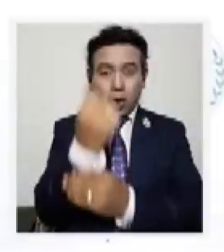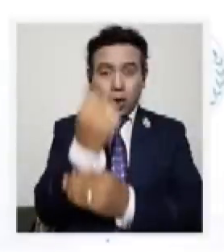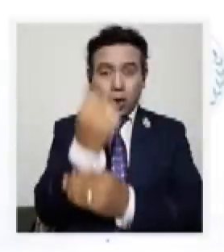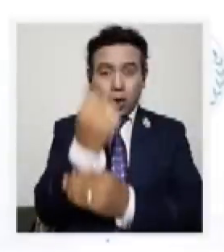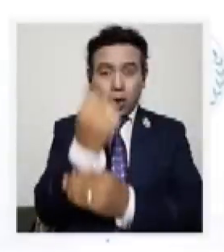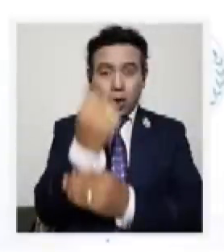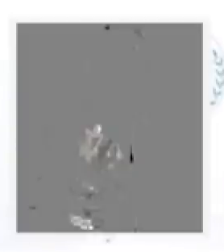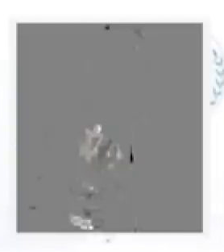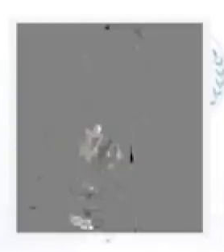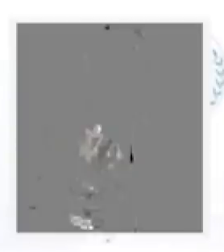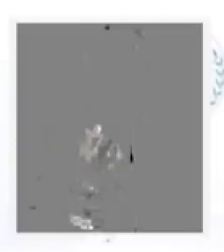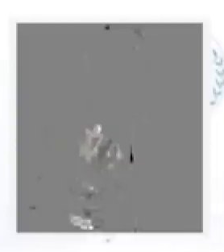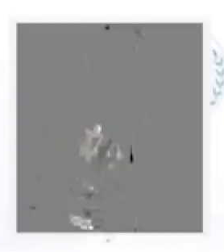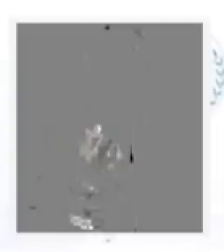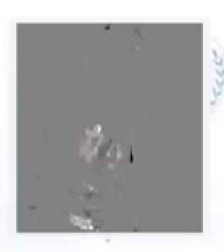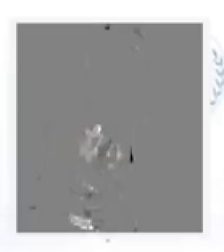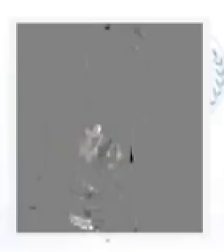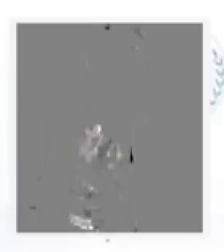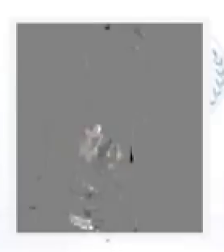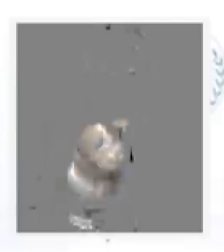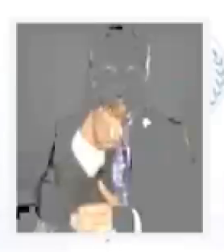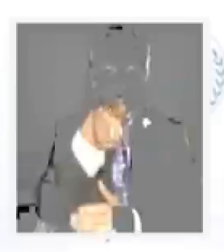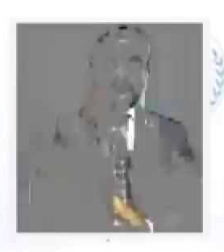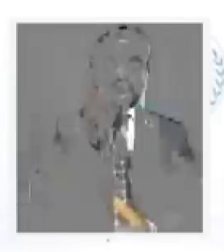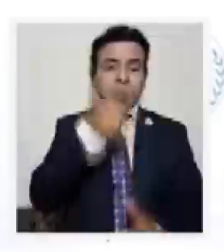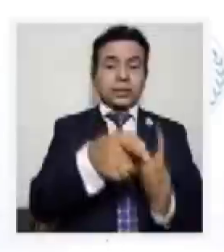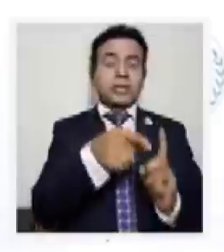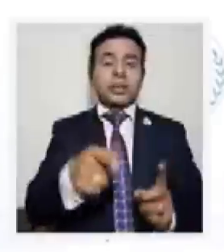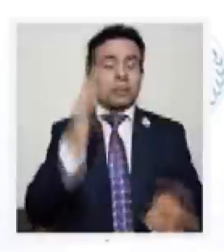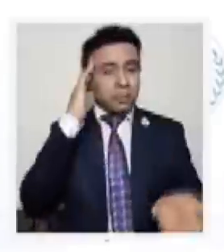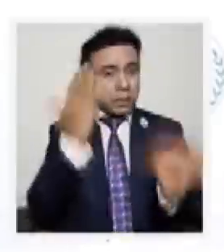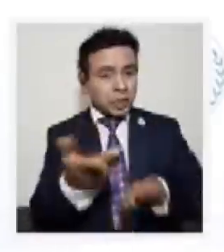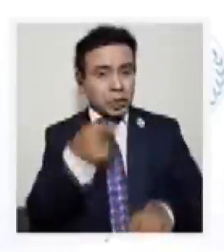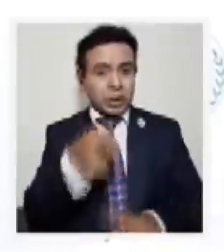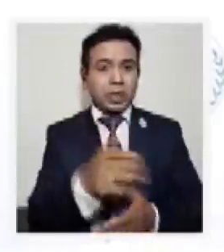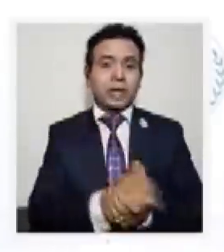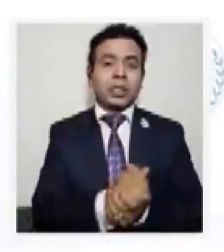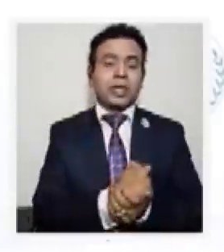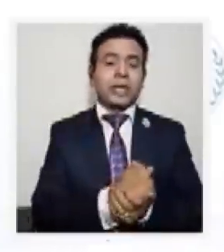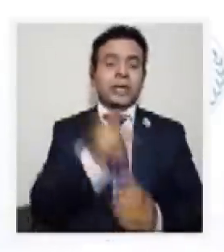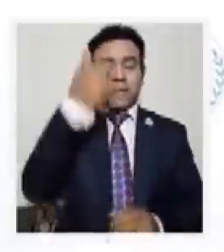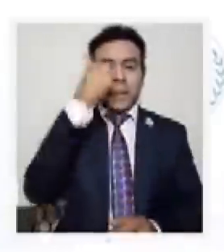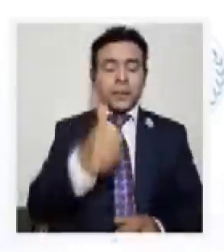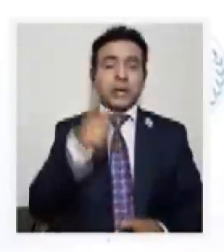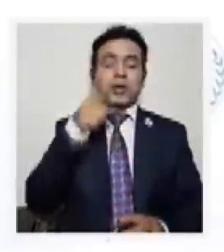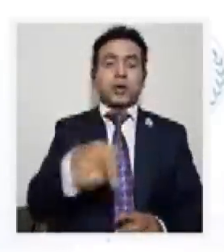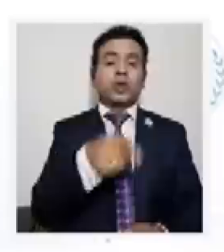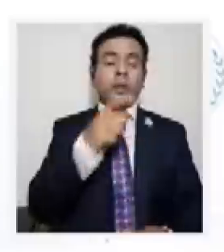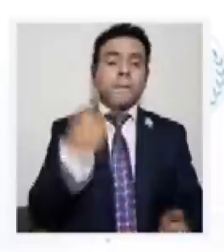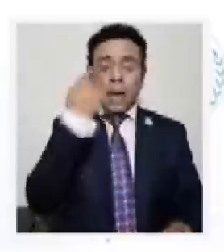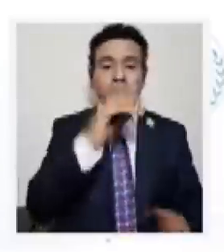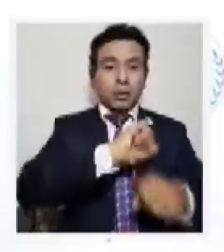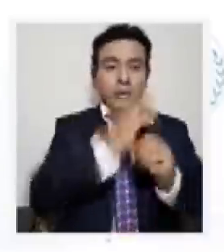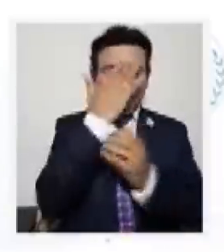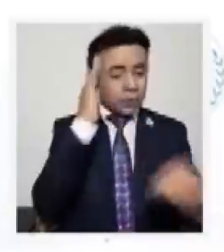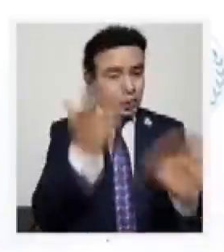সব ব্যক্তিদের যারা কোভিড আক্রান্ত মৃত ব্যক্তিদের দাফন ক্রিয়া বা সৎকারে অংশগ্রহণ করছেন। তাদের প্রতি বিশেষ